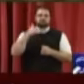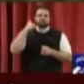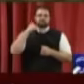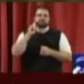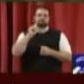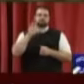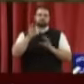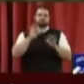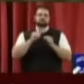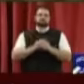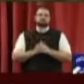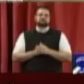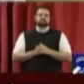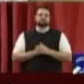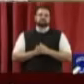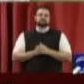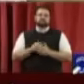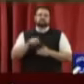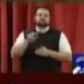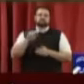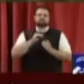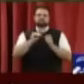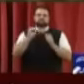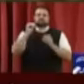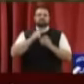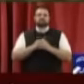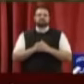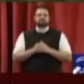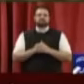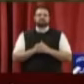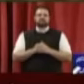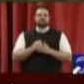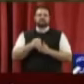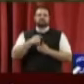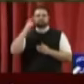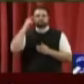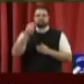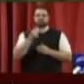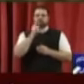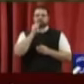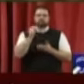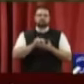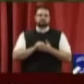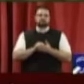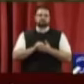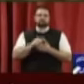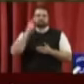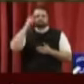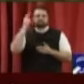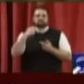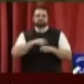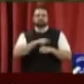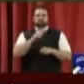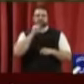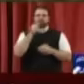văd. Și urc în scările. uite telefonul? știu unde pun. Și zic, da, știu din totdeauna îmi zi telefonul.